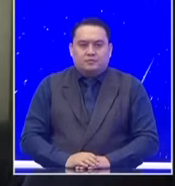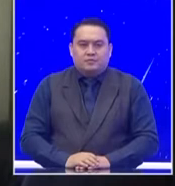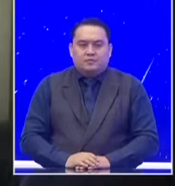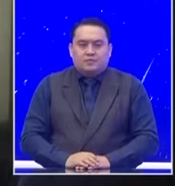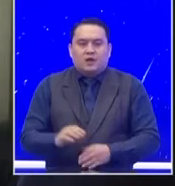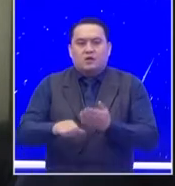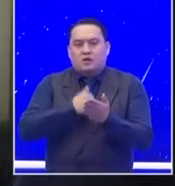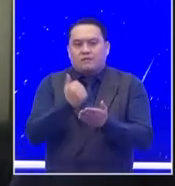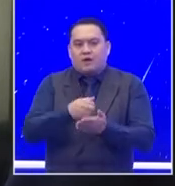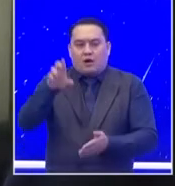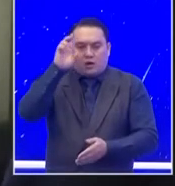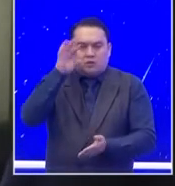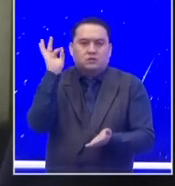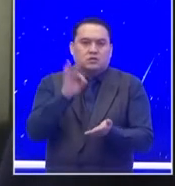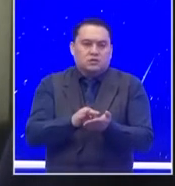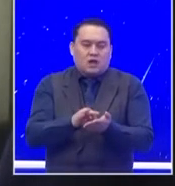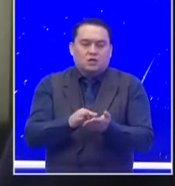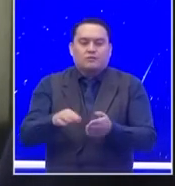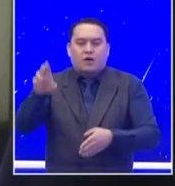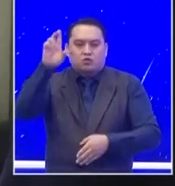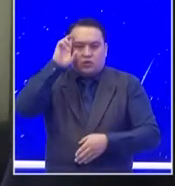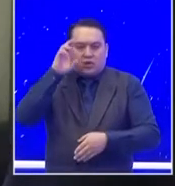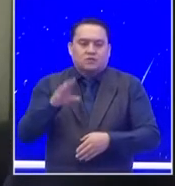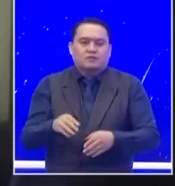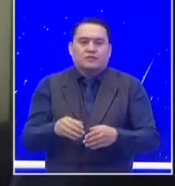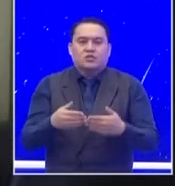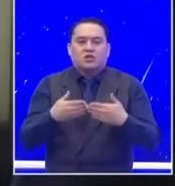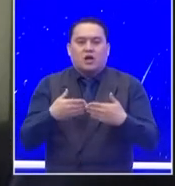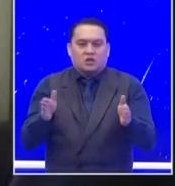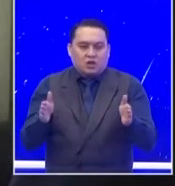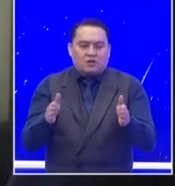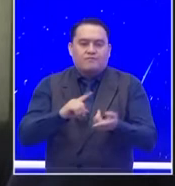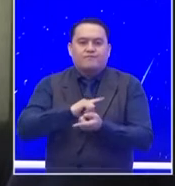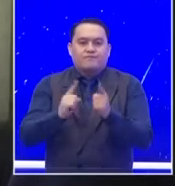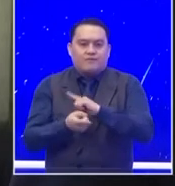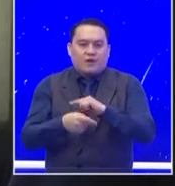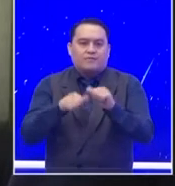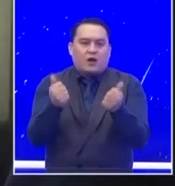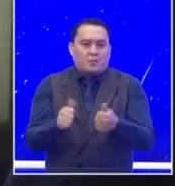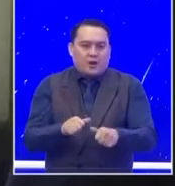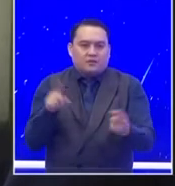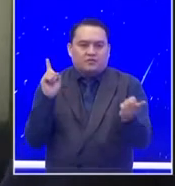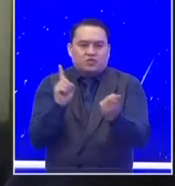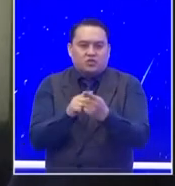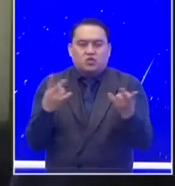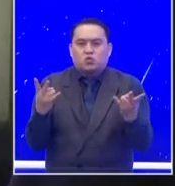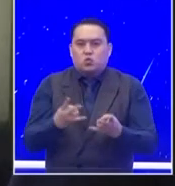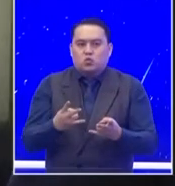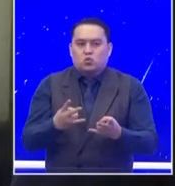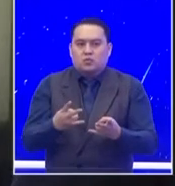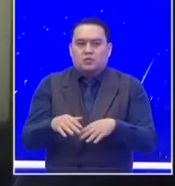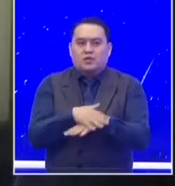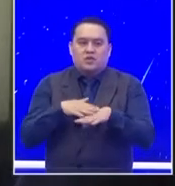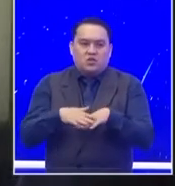Глава государства поставил задачу слышащего государства. Мы должны формат менять, должны встречаться